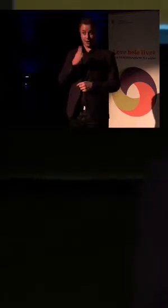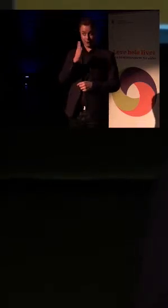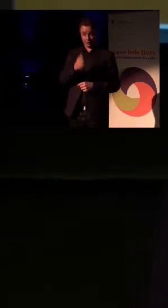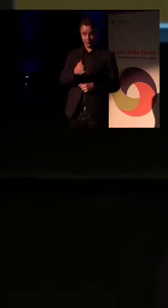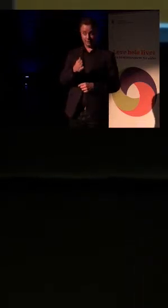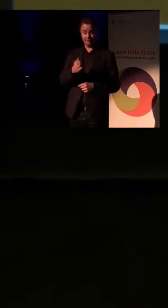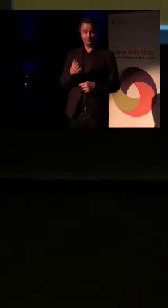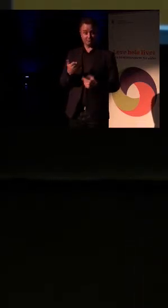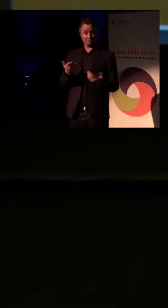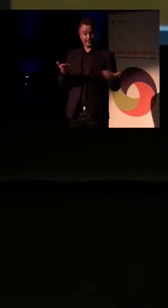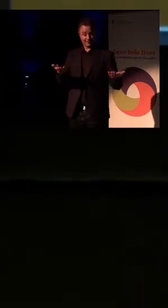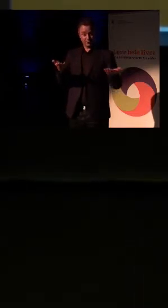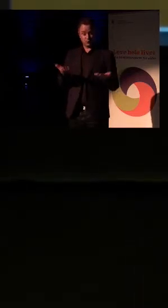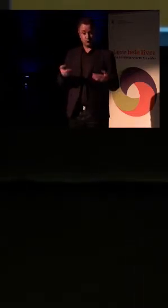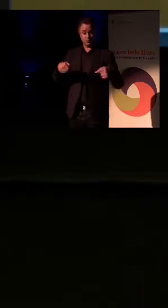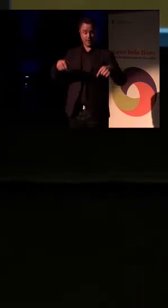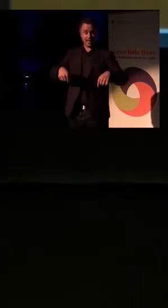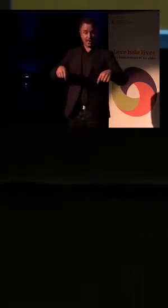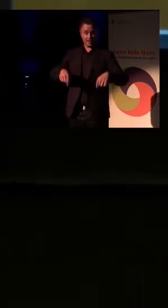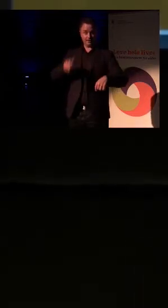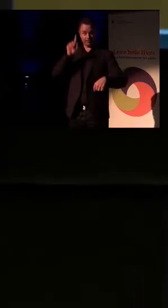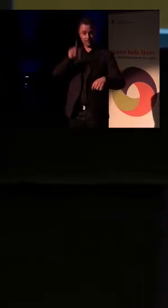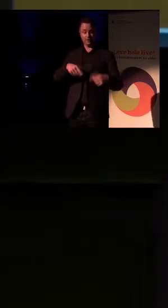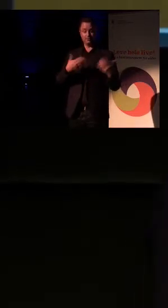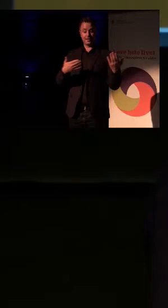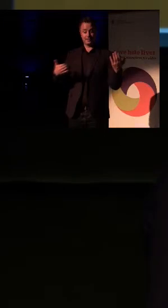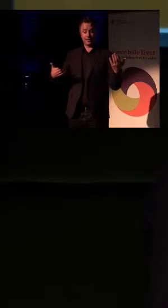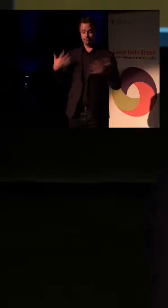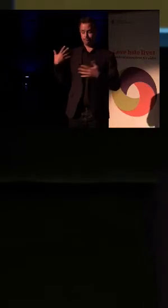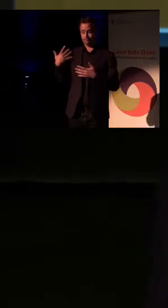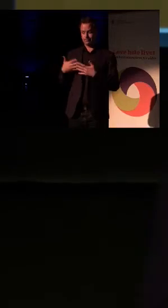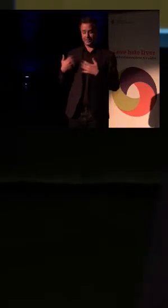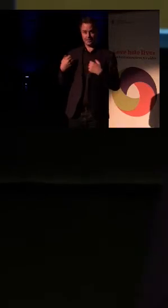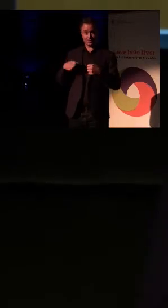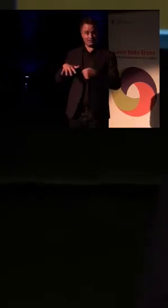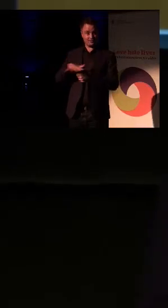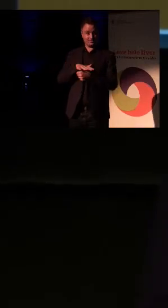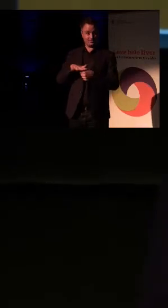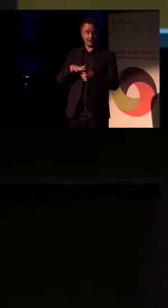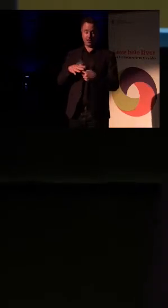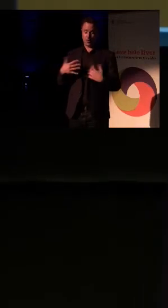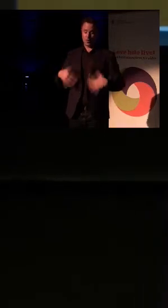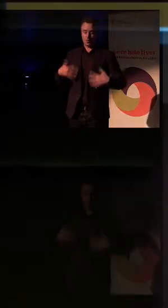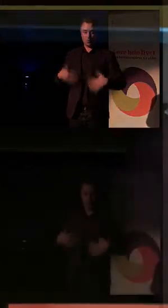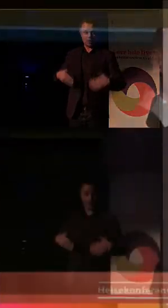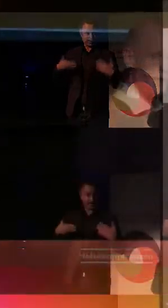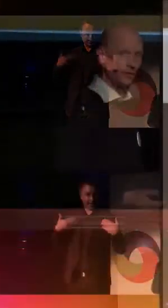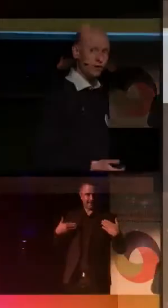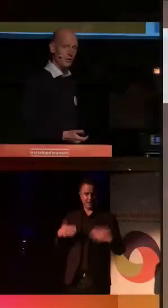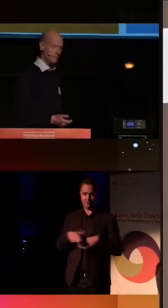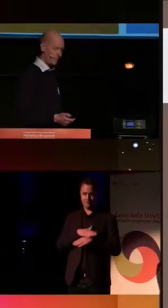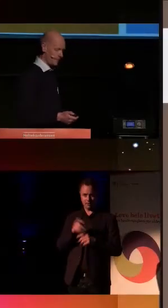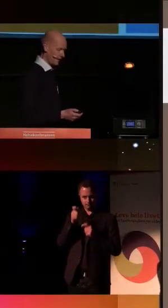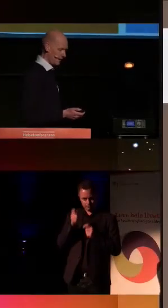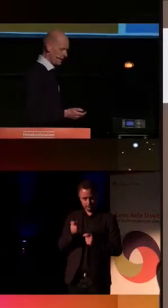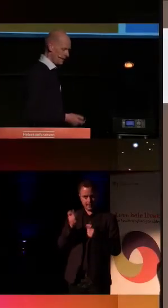muligheten og invitasjonen til å komme her og presentere den satsningen som har gjort. Det er en stor glede og en stor ære å være del av dette flotte programmet